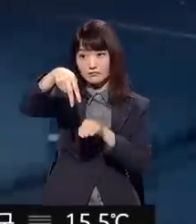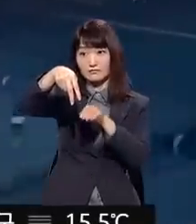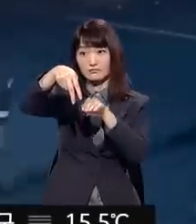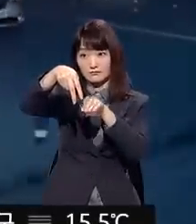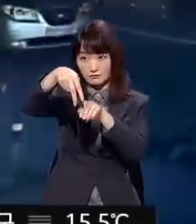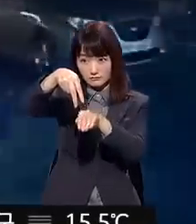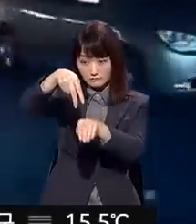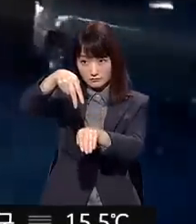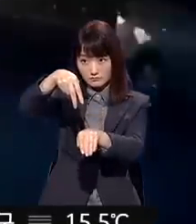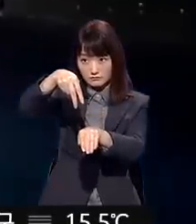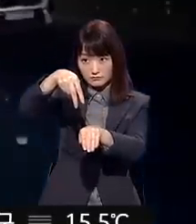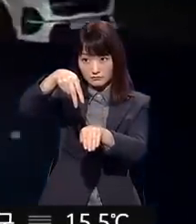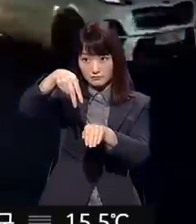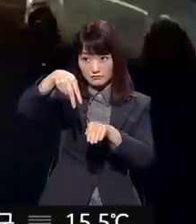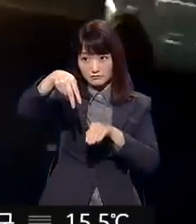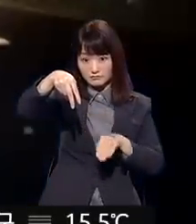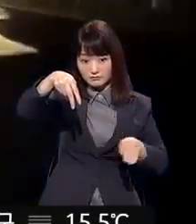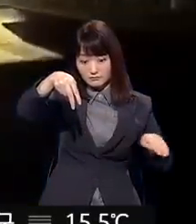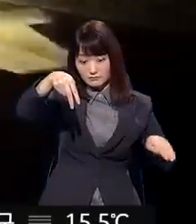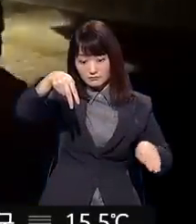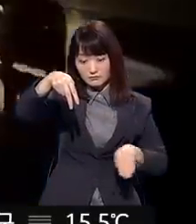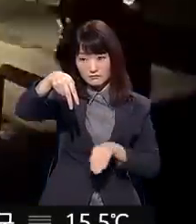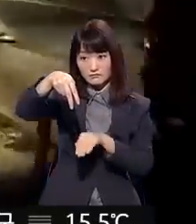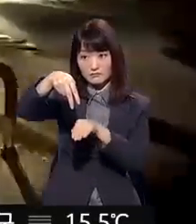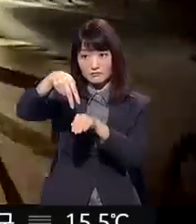교각 밑으로 지금 갑니다. 주변 사람들,